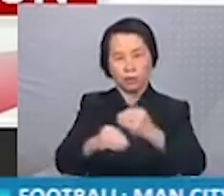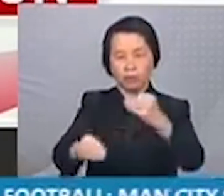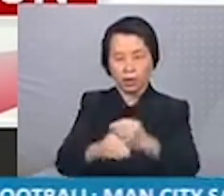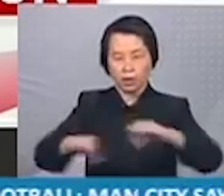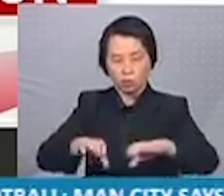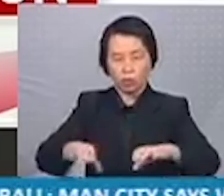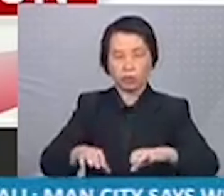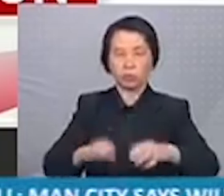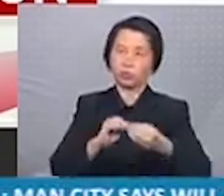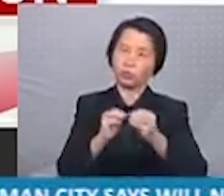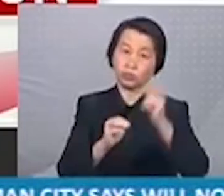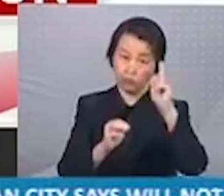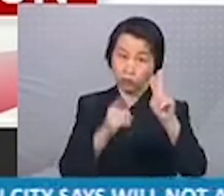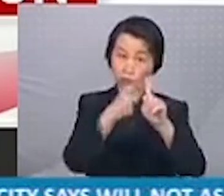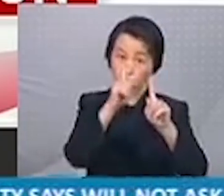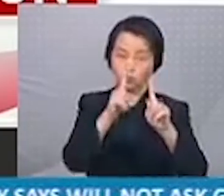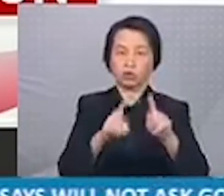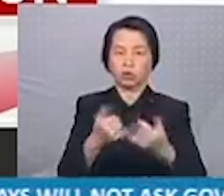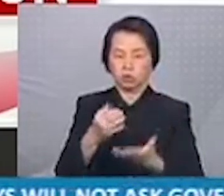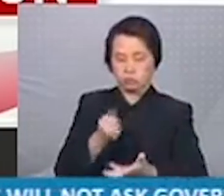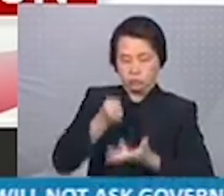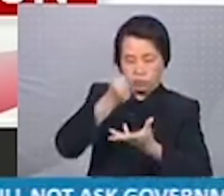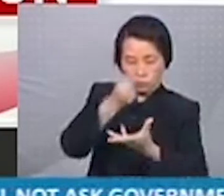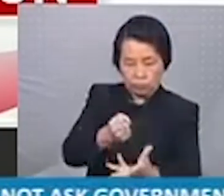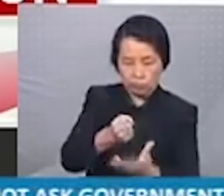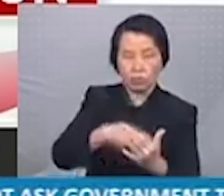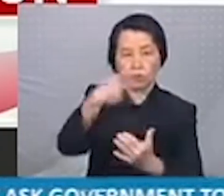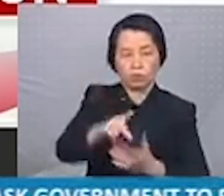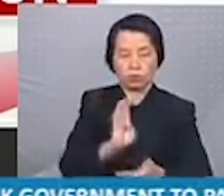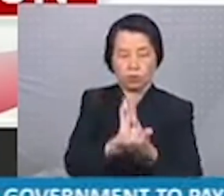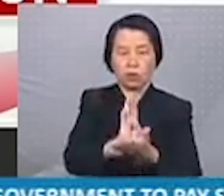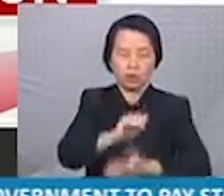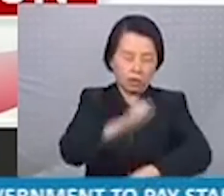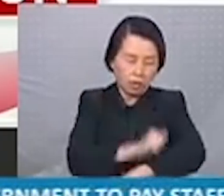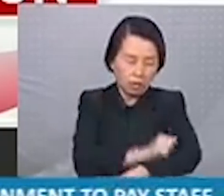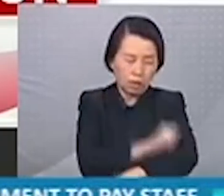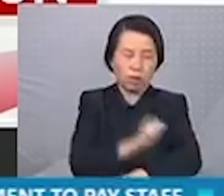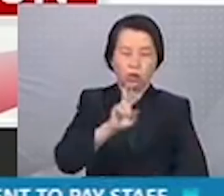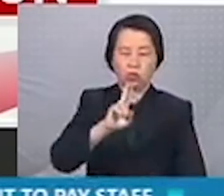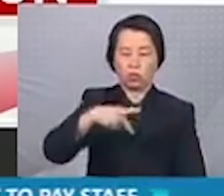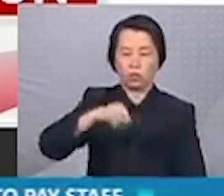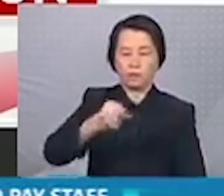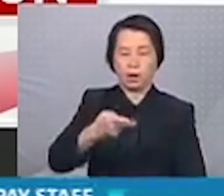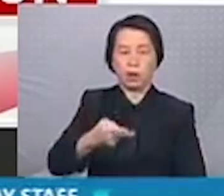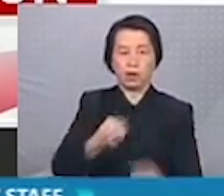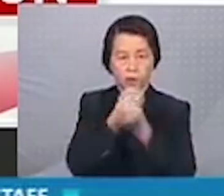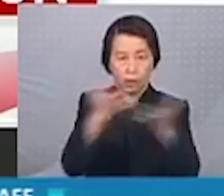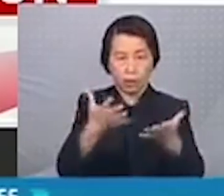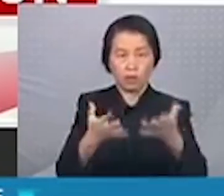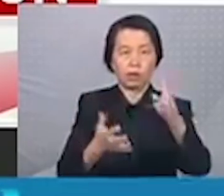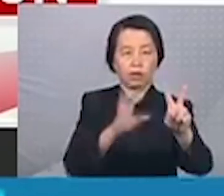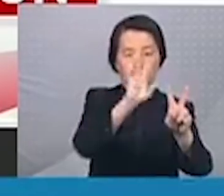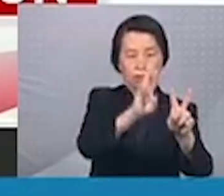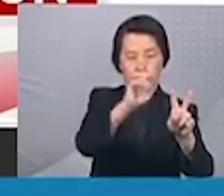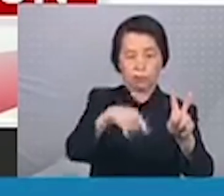pertama untuk kan bagi program subsidi upah yang diumumkan pada 27